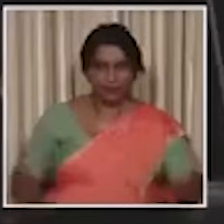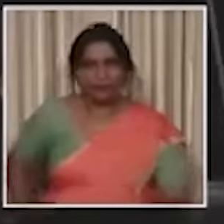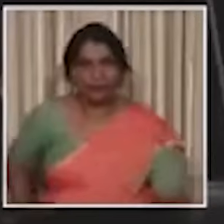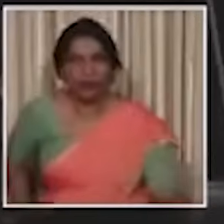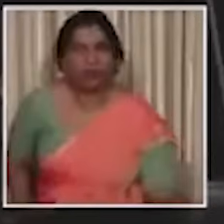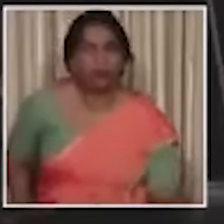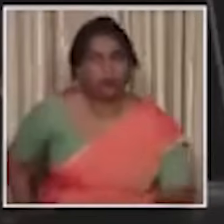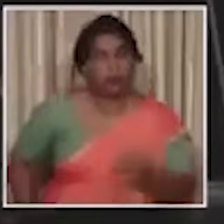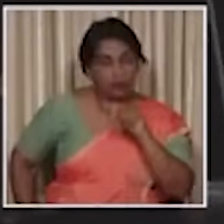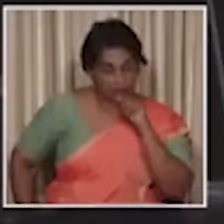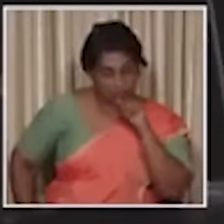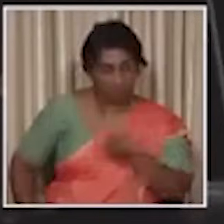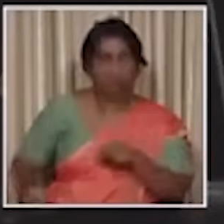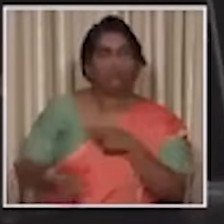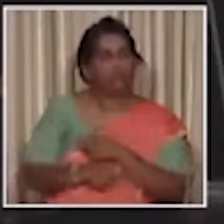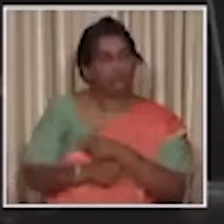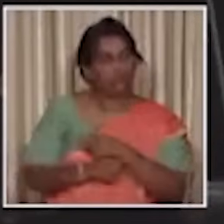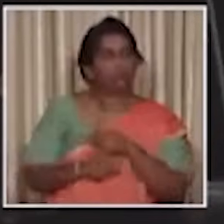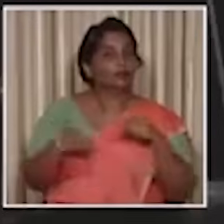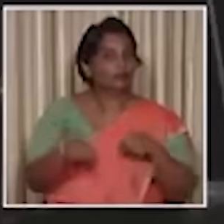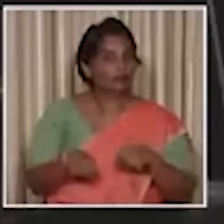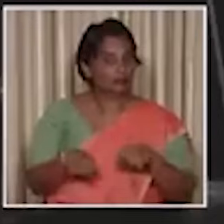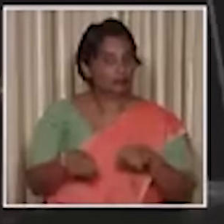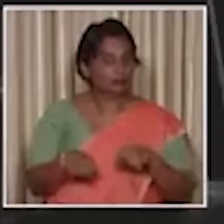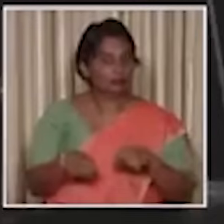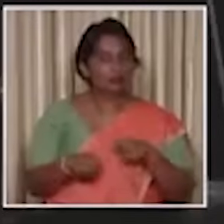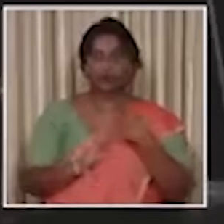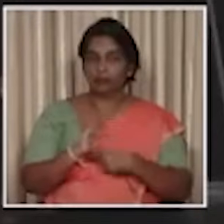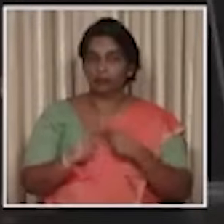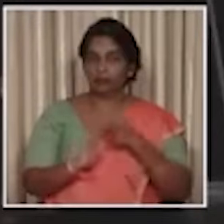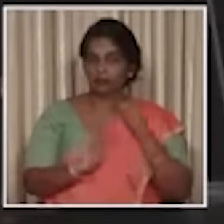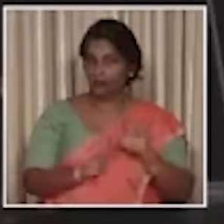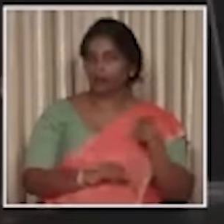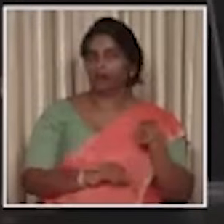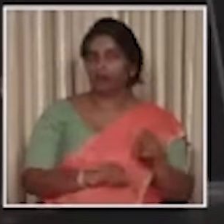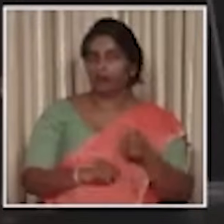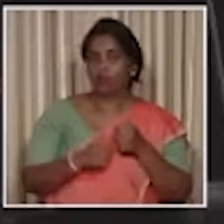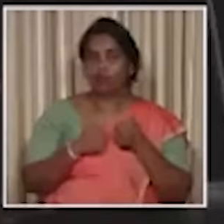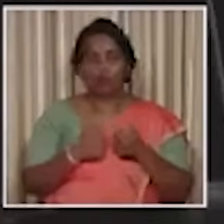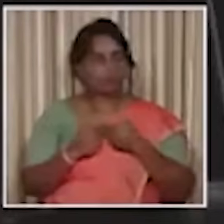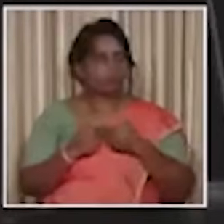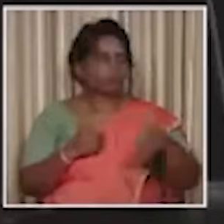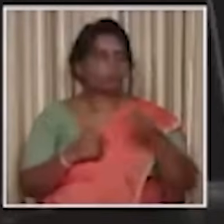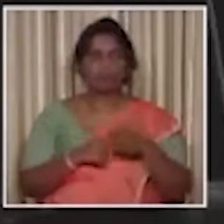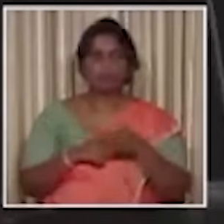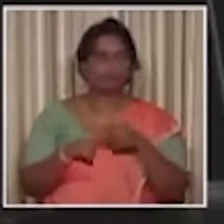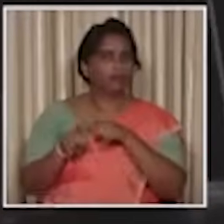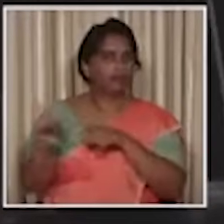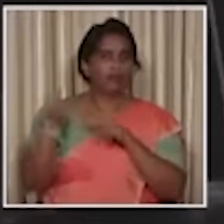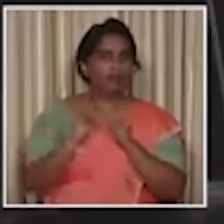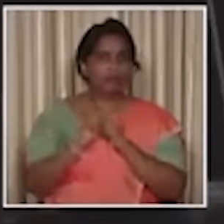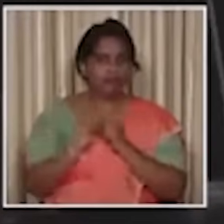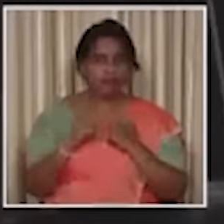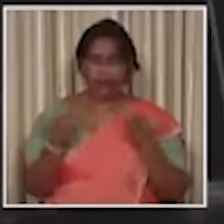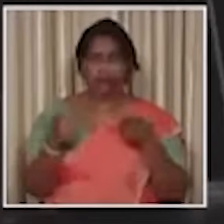எந்த ஒரு அடையாளங்களும் இல்லாத வெற்று முகப்புகளை நிறுவியமைக்காக இதுவரை நான் உட்பட 13 பேர் போலீசாரால்